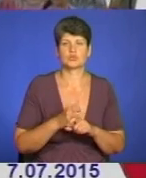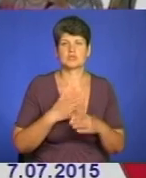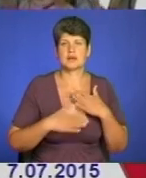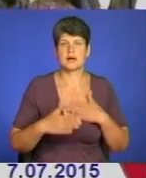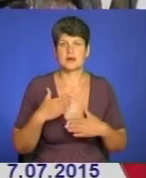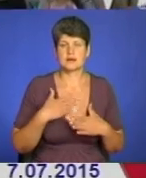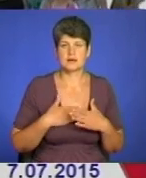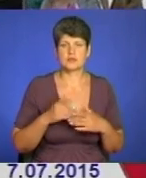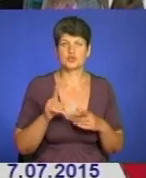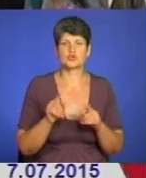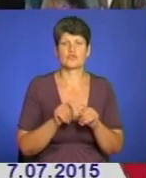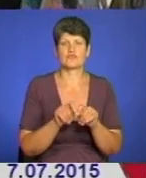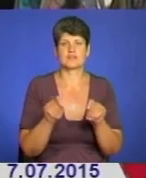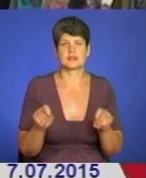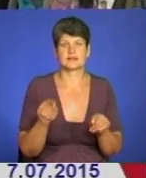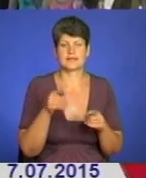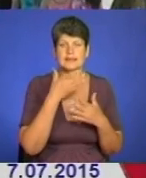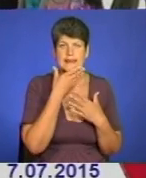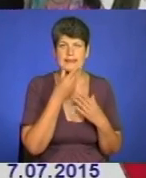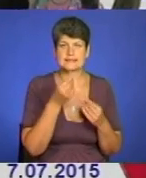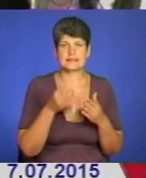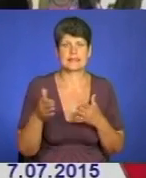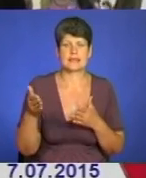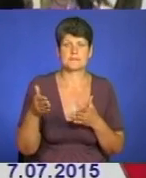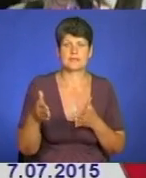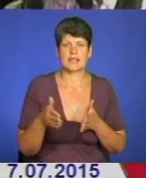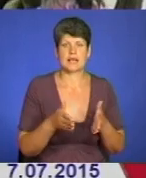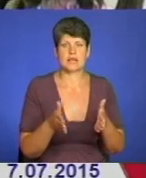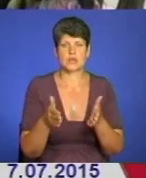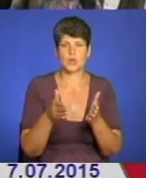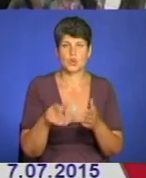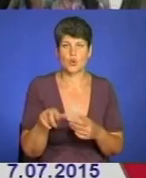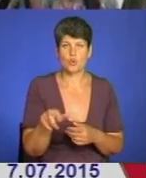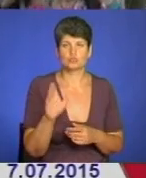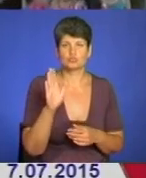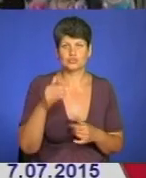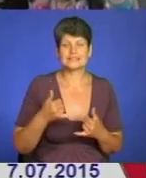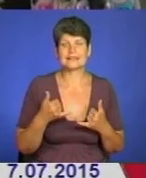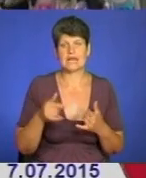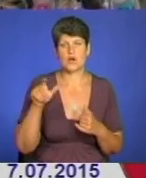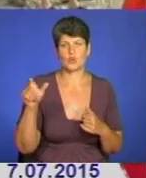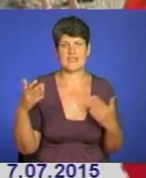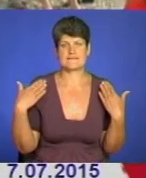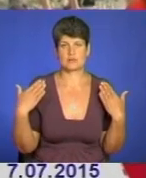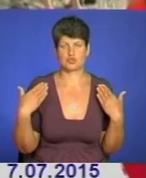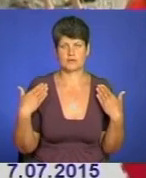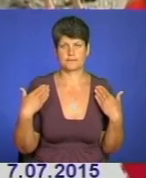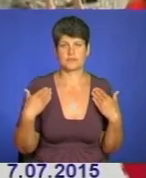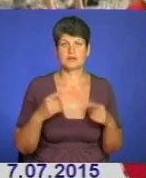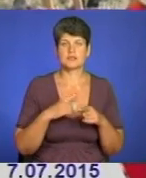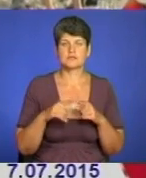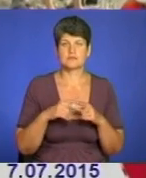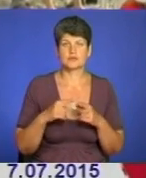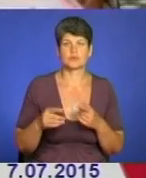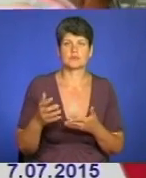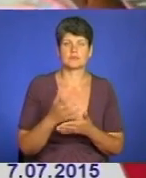що відкрили такий красивий каньйон. Ну, буде для людей відпочинок. Невдовзі на берегах